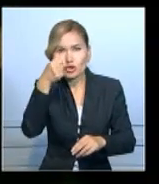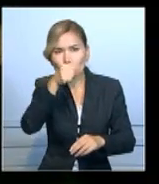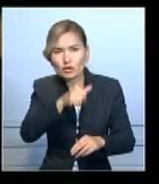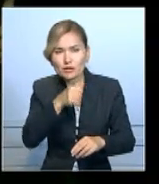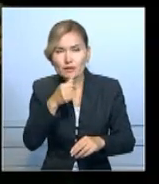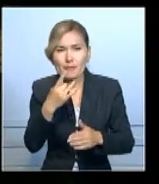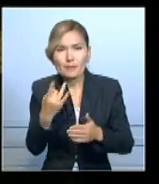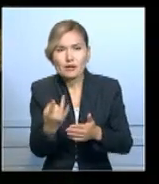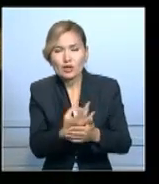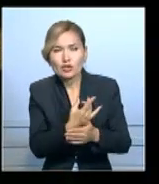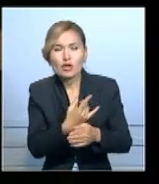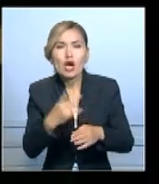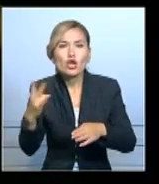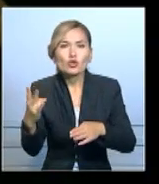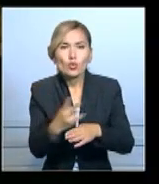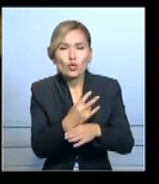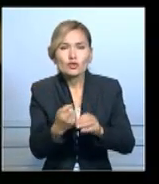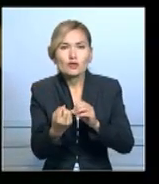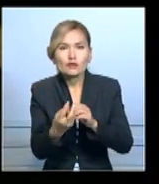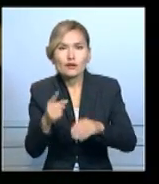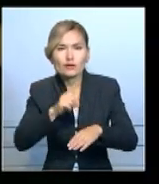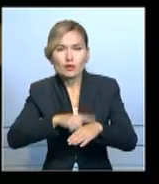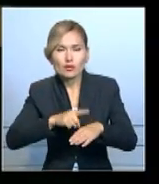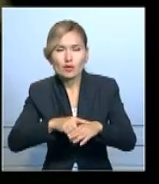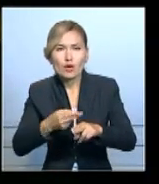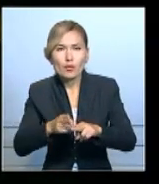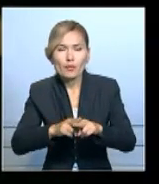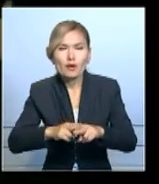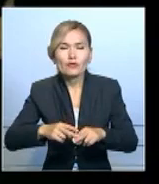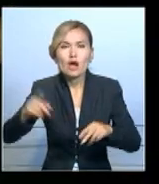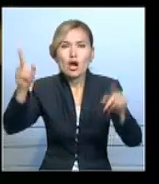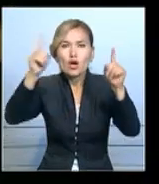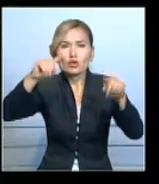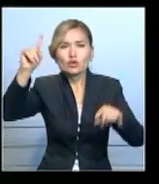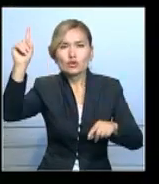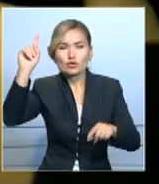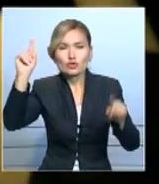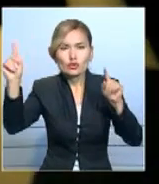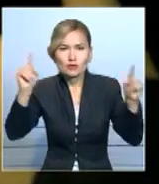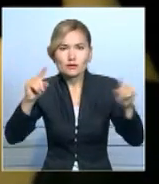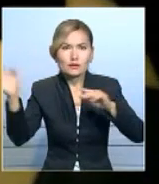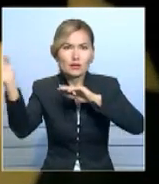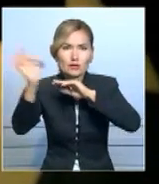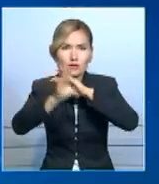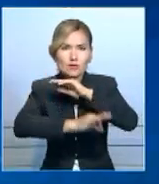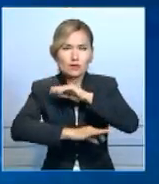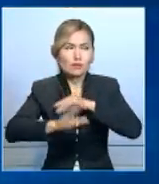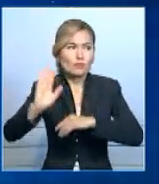сағат түнгі 12-лердің шамасы, бұл уақытта көк керемет күйген еді.